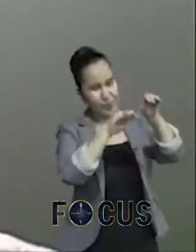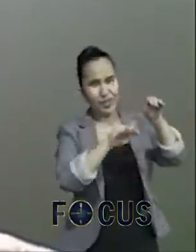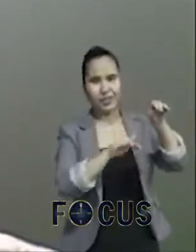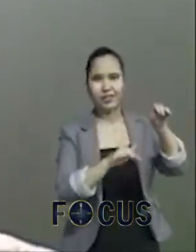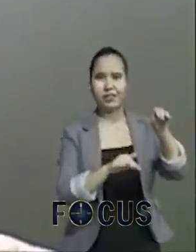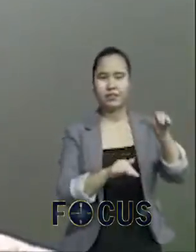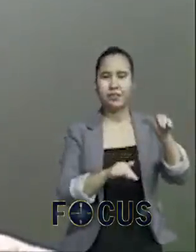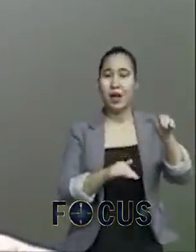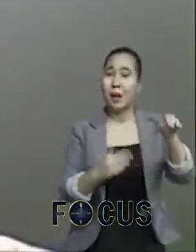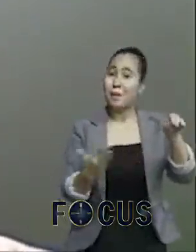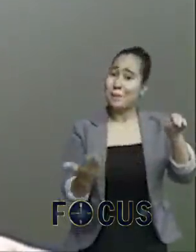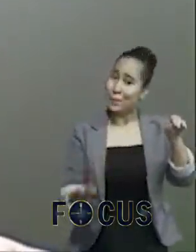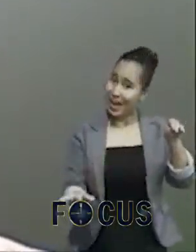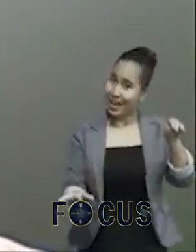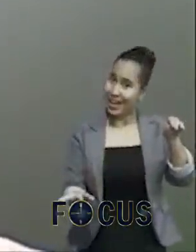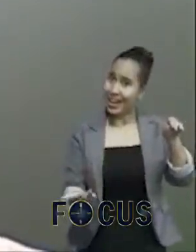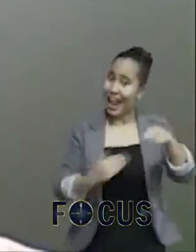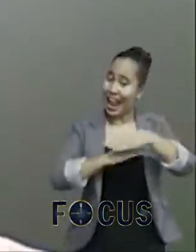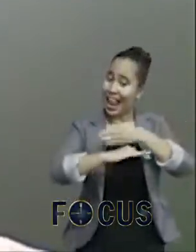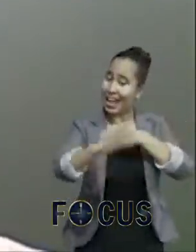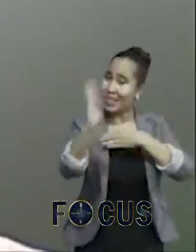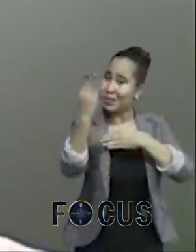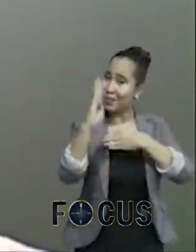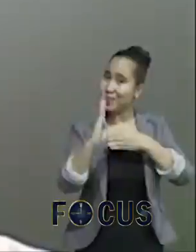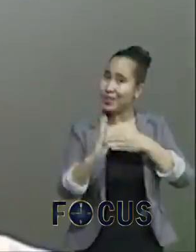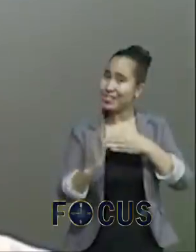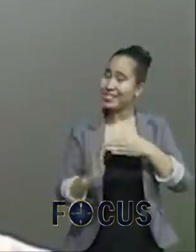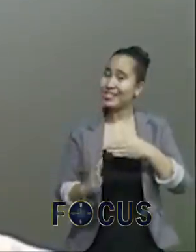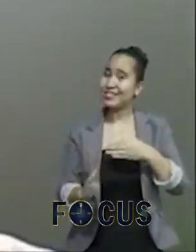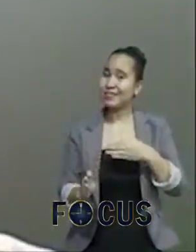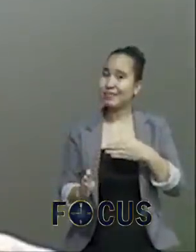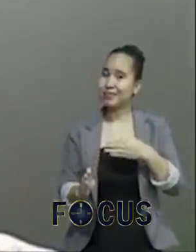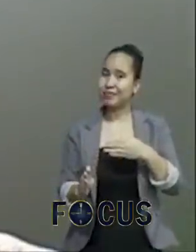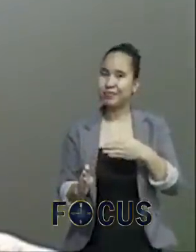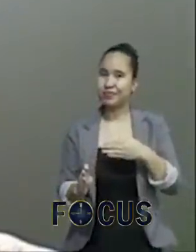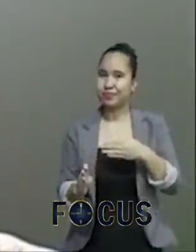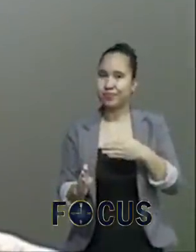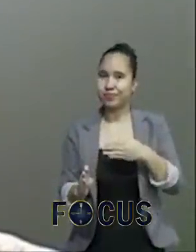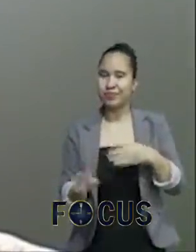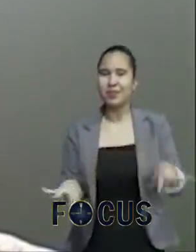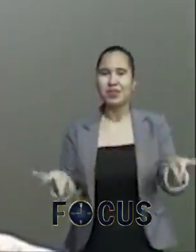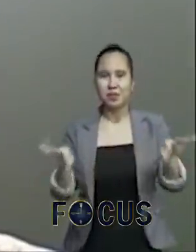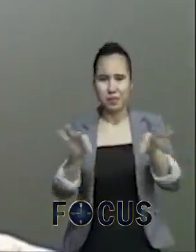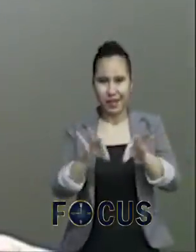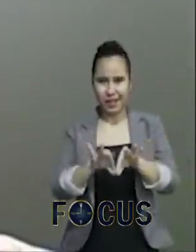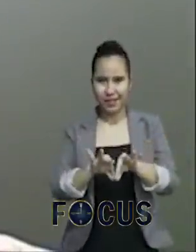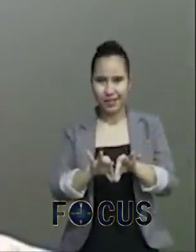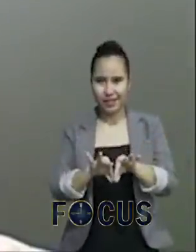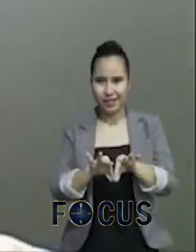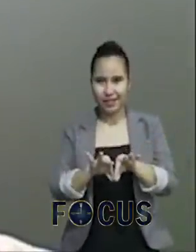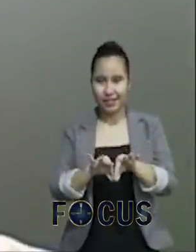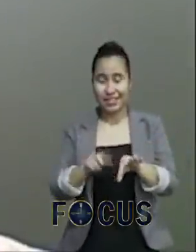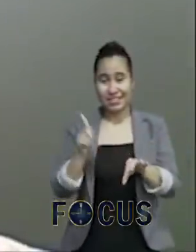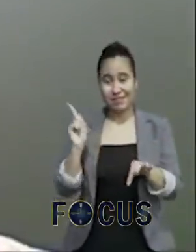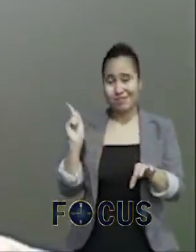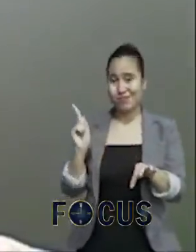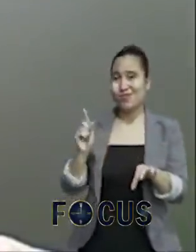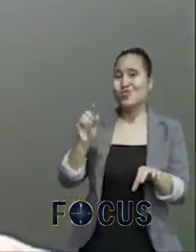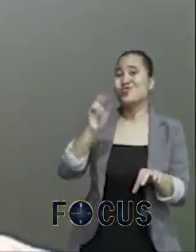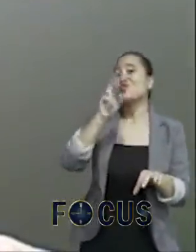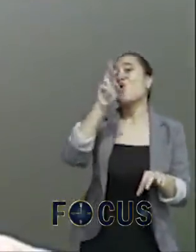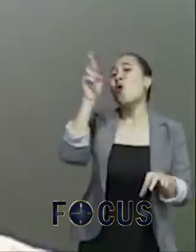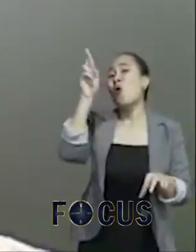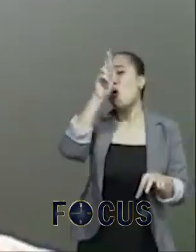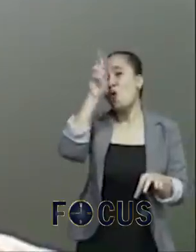landen zoals in Brazilië, daarvan zal toch belangrijk blijven dat een hoog